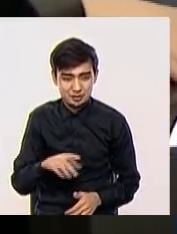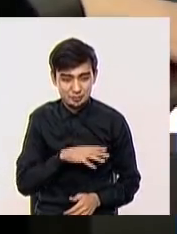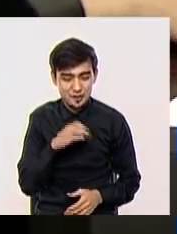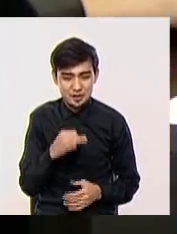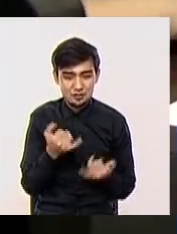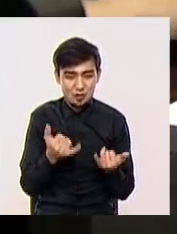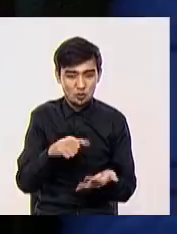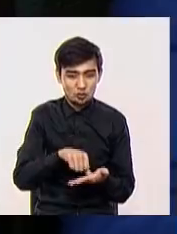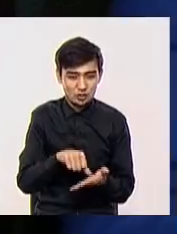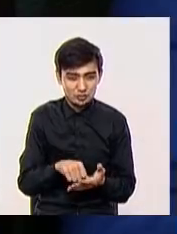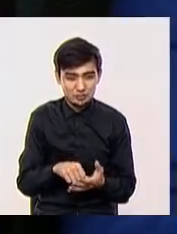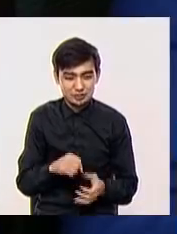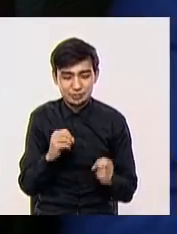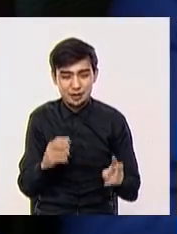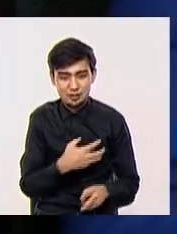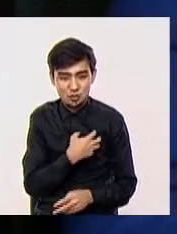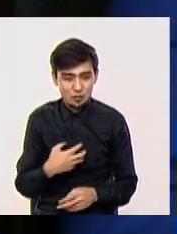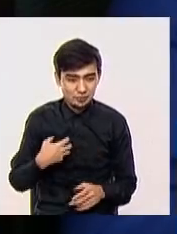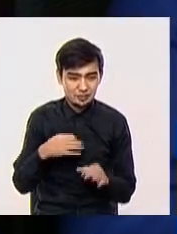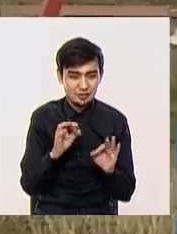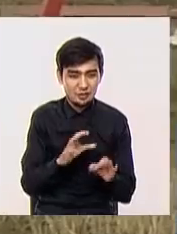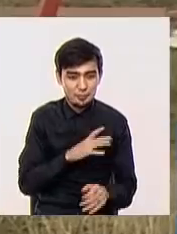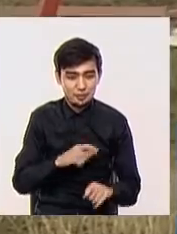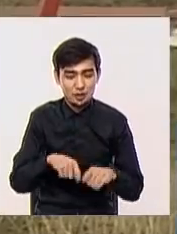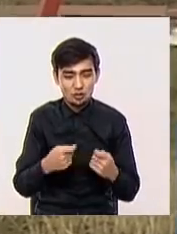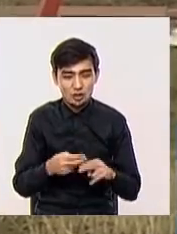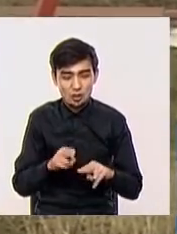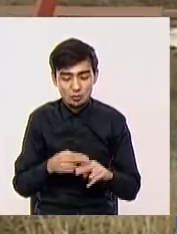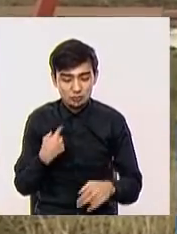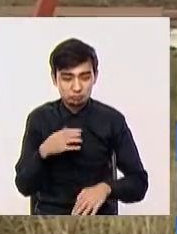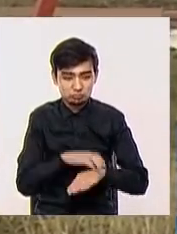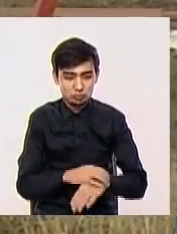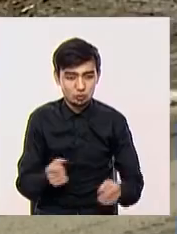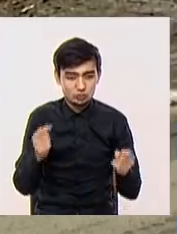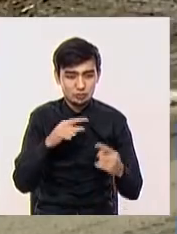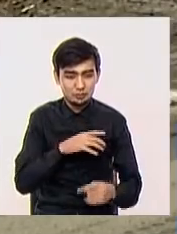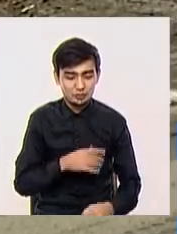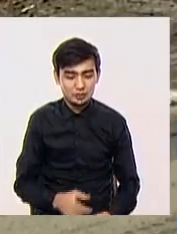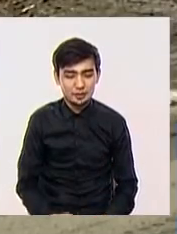сегодня же участники общественной комиссии рассказали о нарушениях, которые они уже выявили.